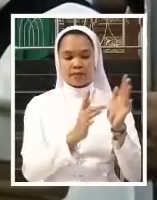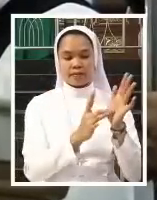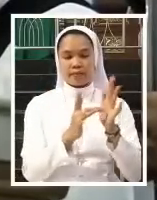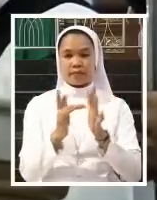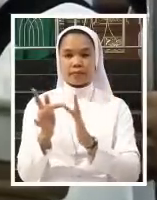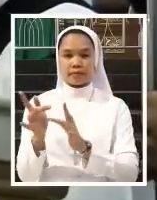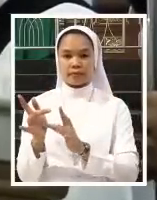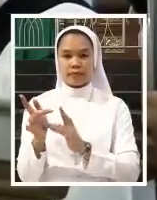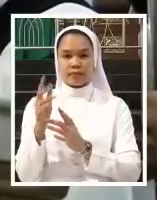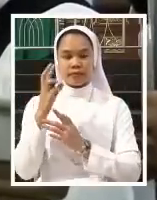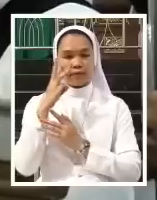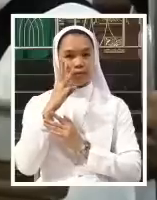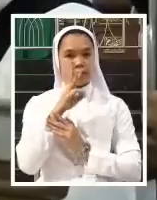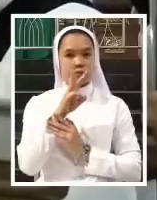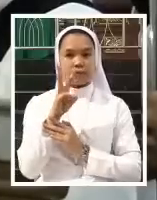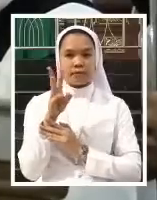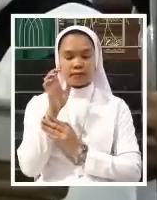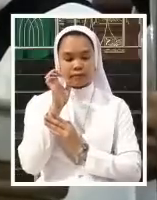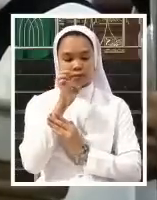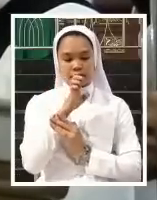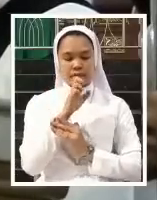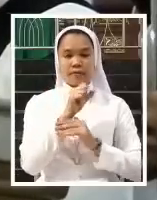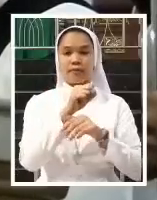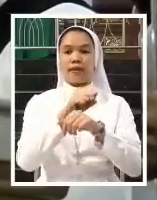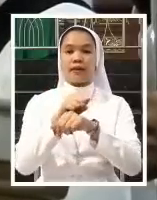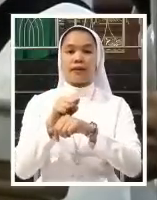mga matakan gabos sa sinagoga,